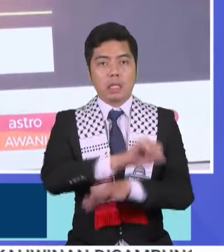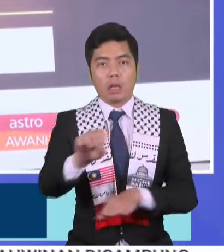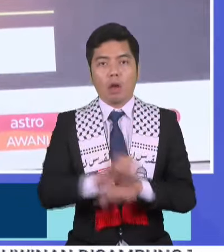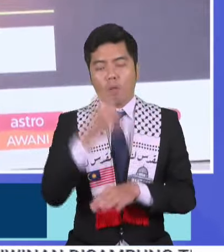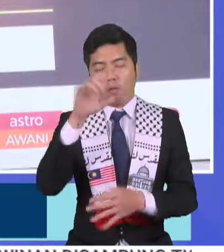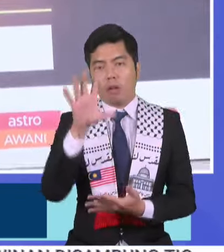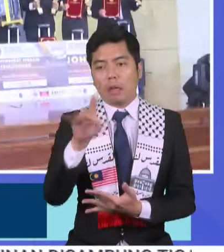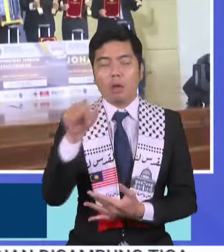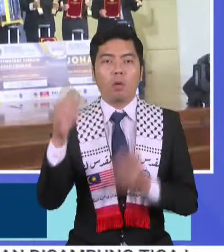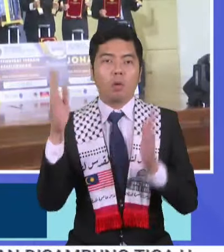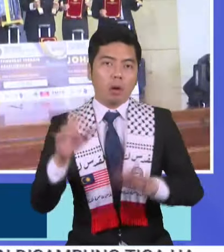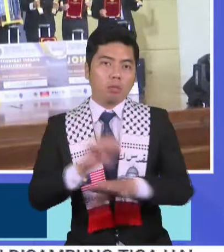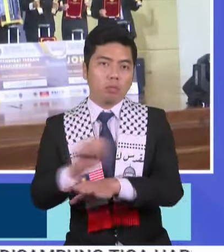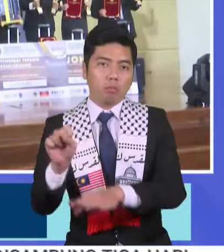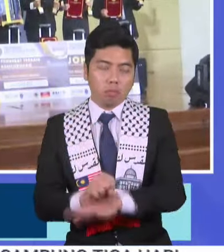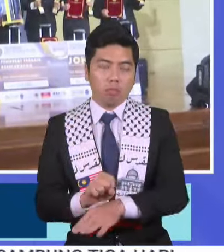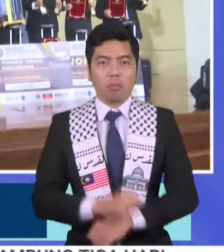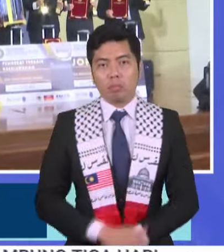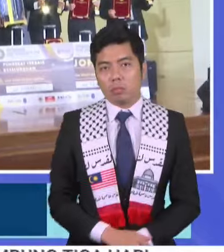bagi mengesan individu berkenaan.